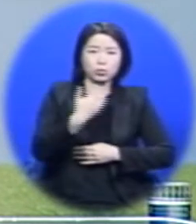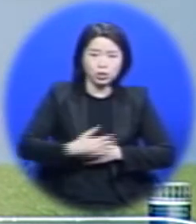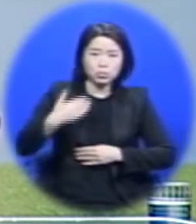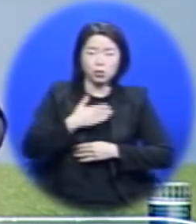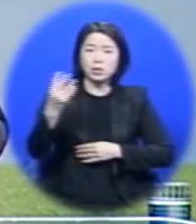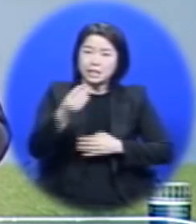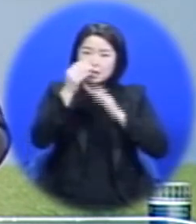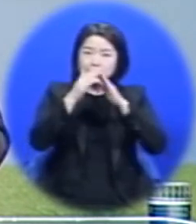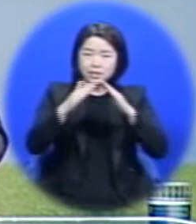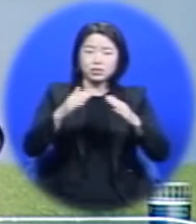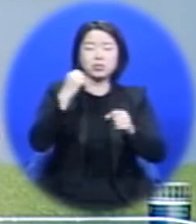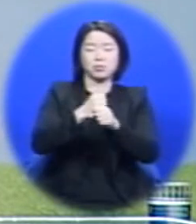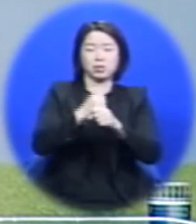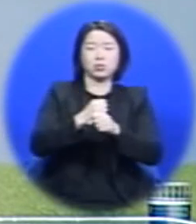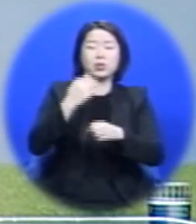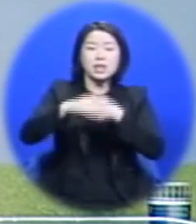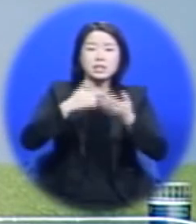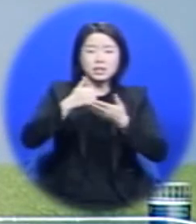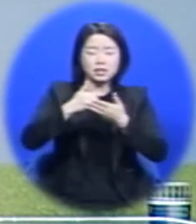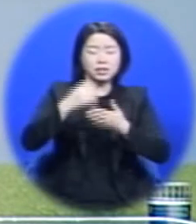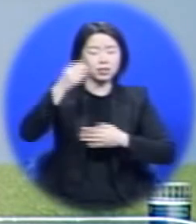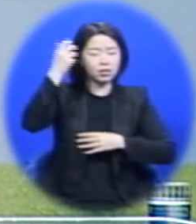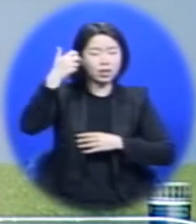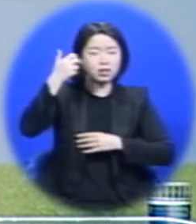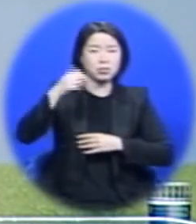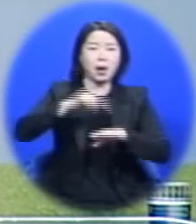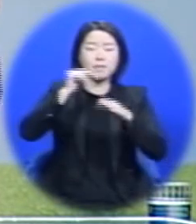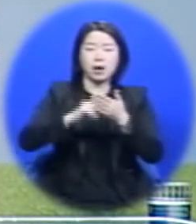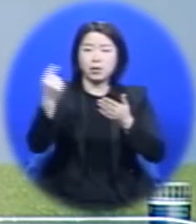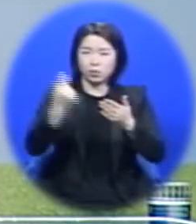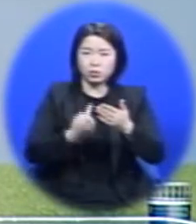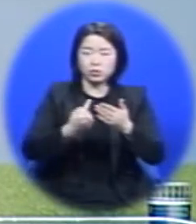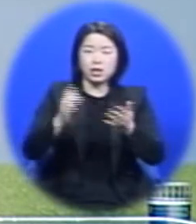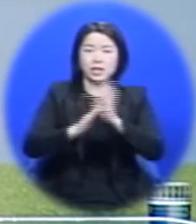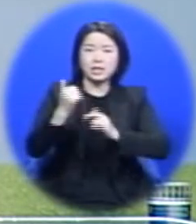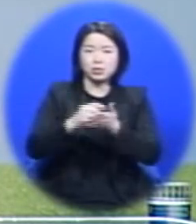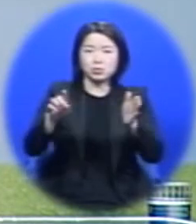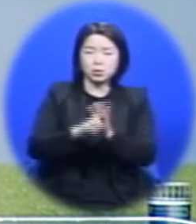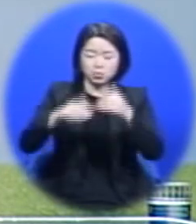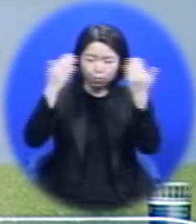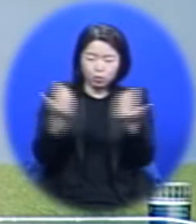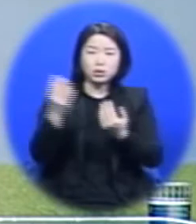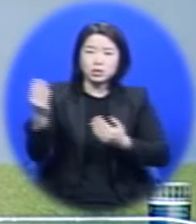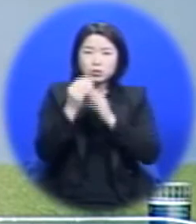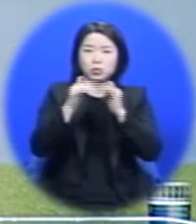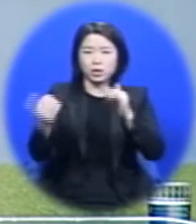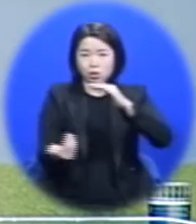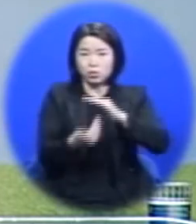삼으시고 그리고 성령 하나님이 우리 마음 안에 오셨어요. 이게 예수 믿는 모든 성도들에게 이루어졌어요.